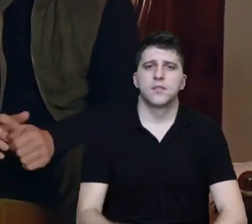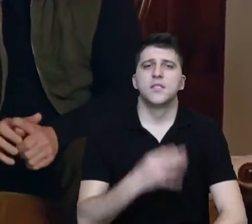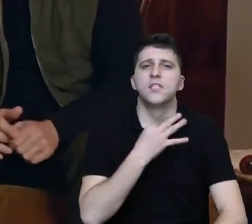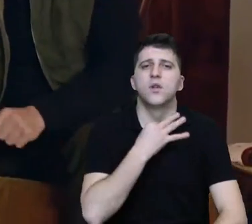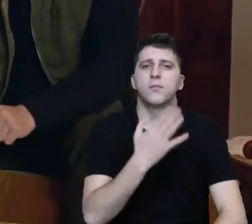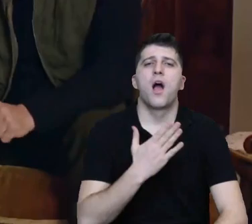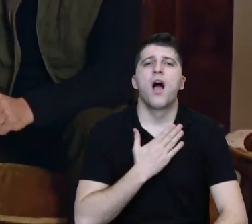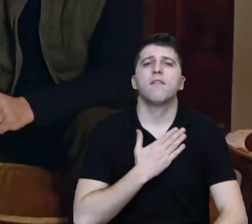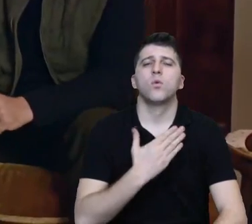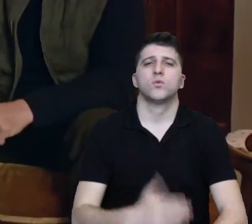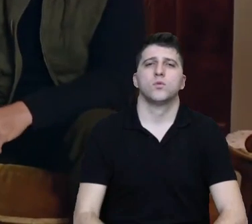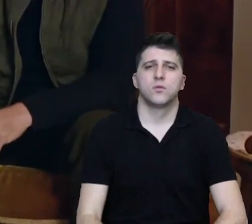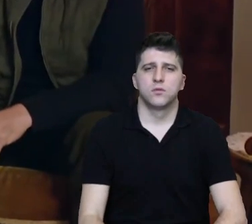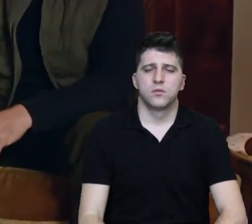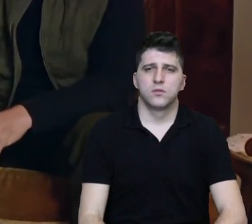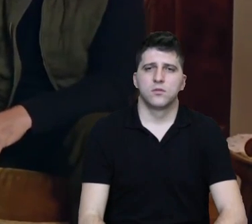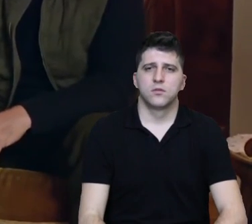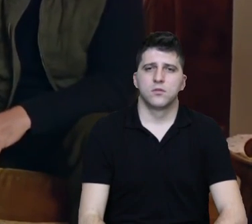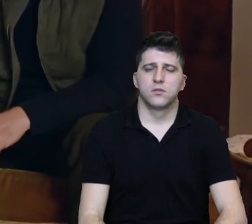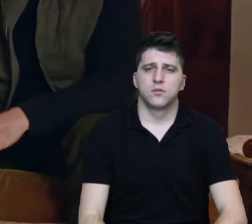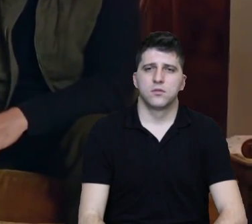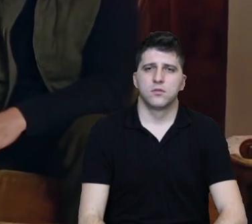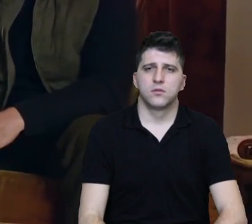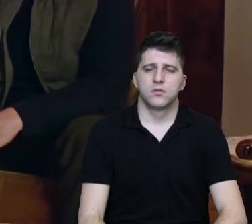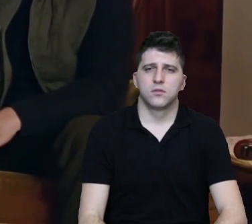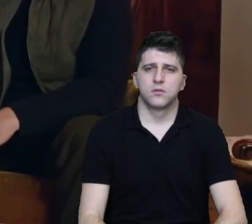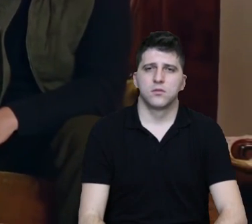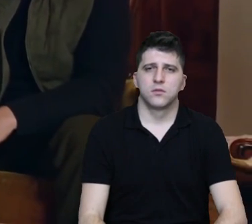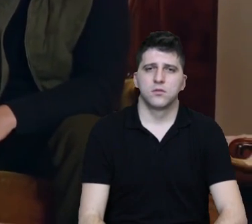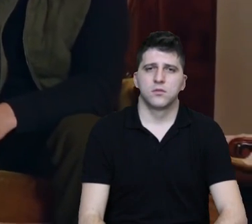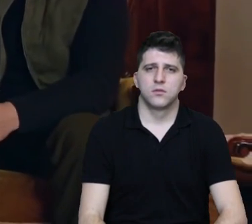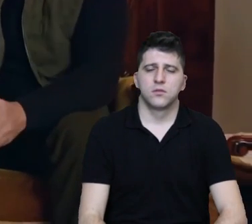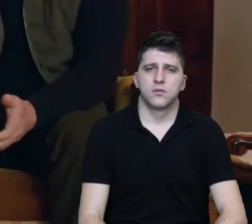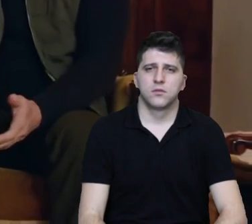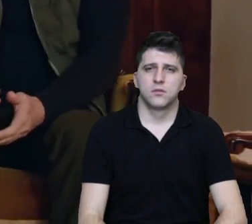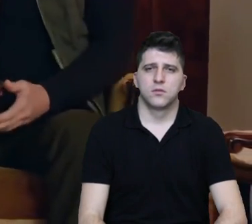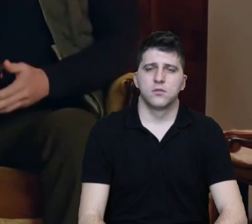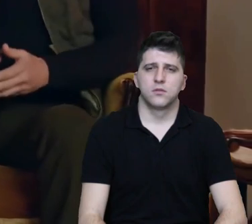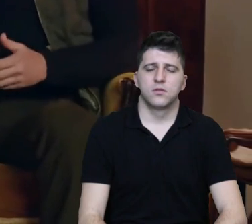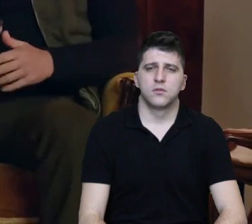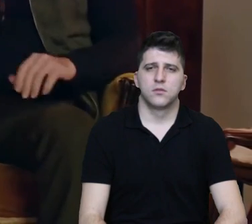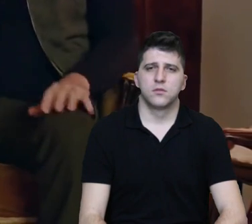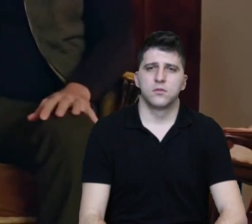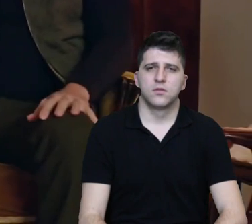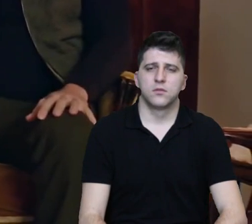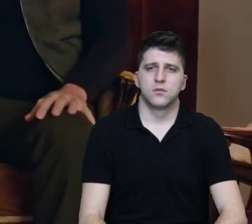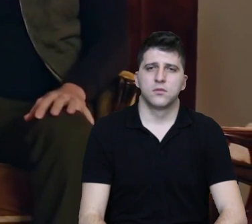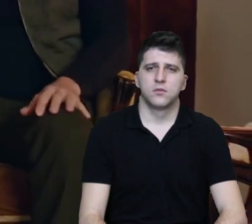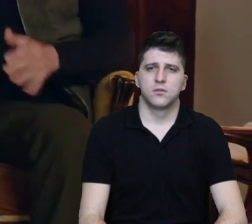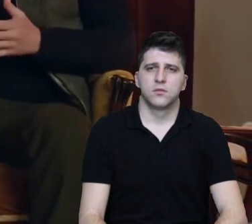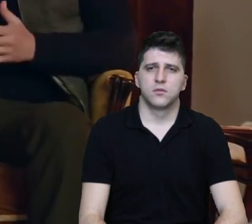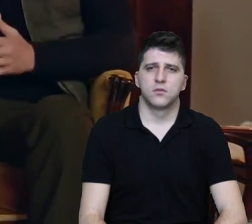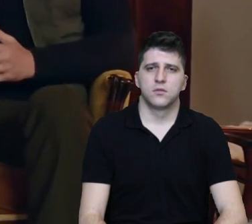Teşekkür ederim. Afiyet olsun. Yanındaki koltuğa oturdu. İbrahim sıkıntılı ifadesiyle çayını